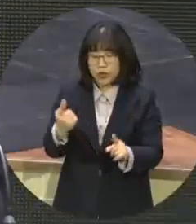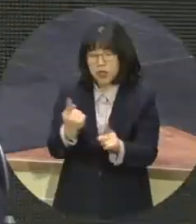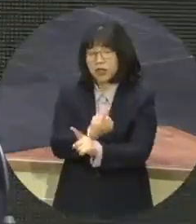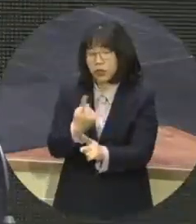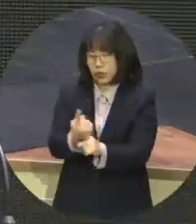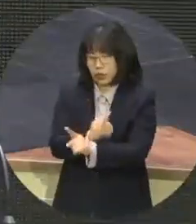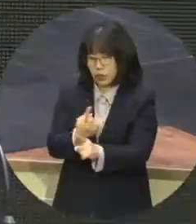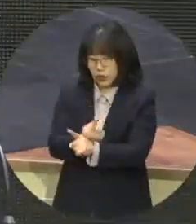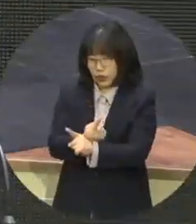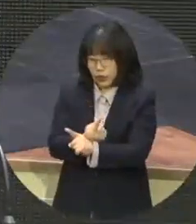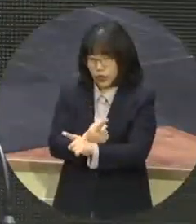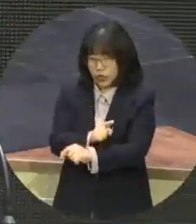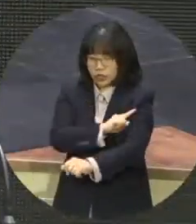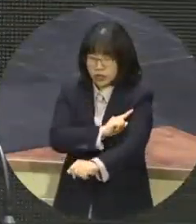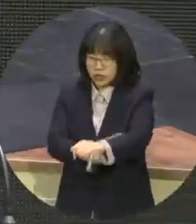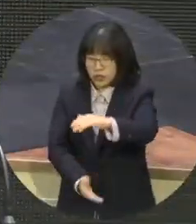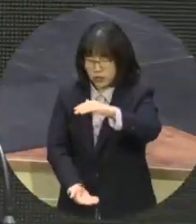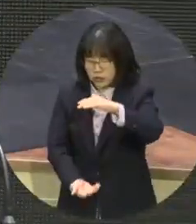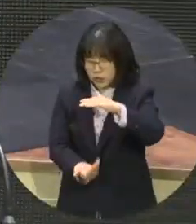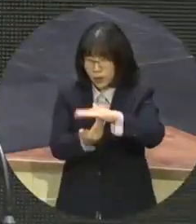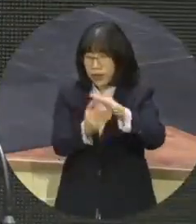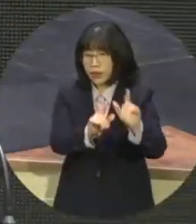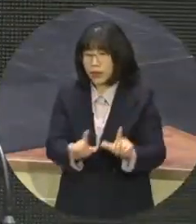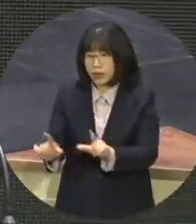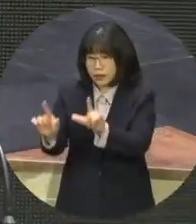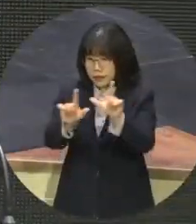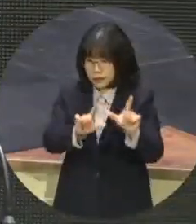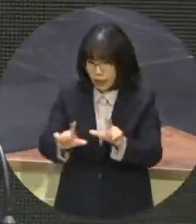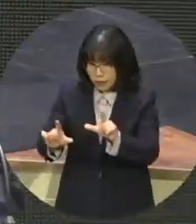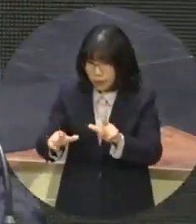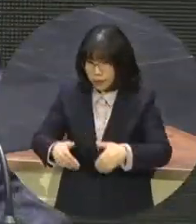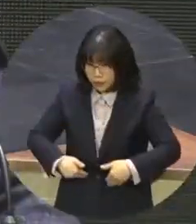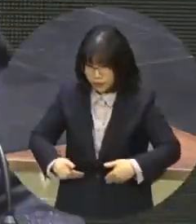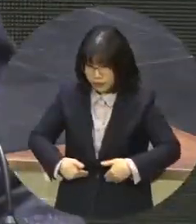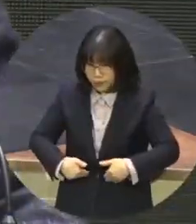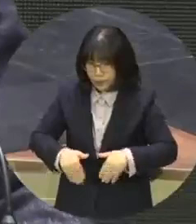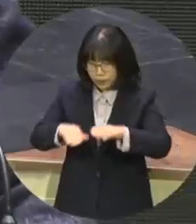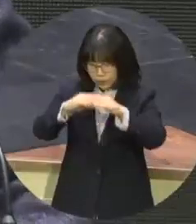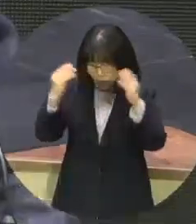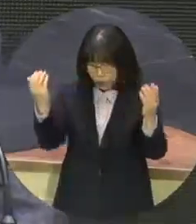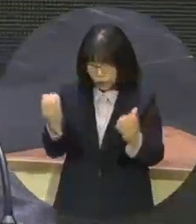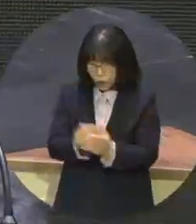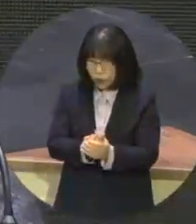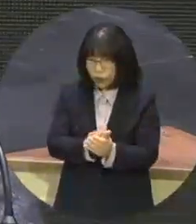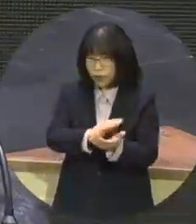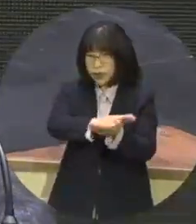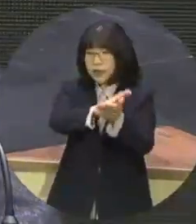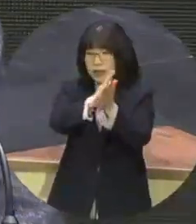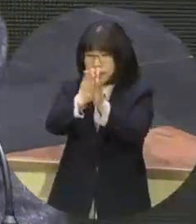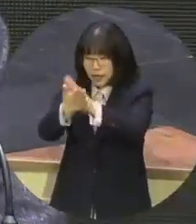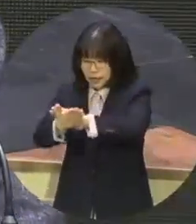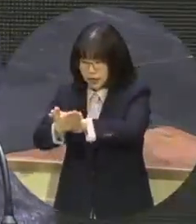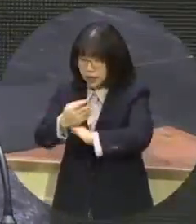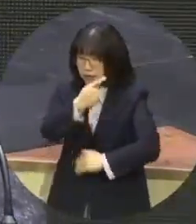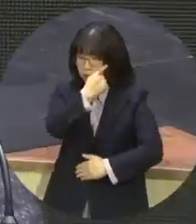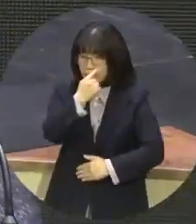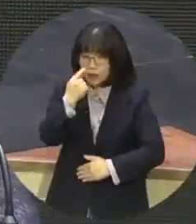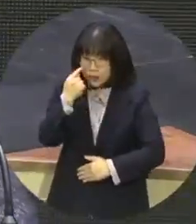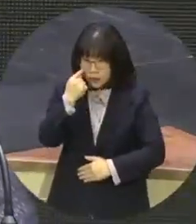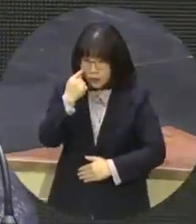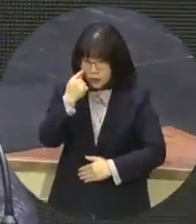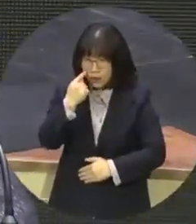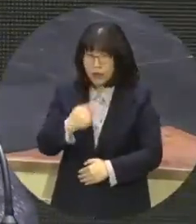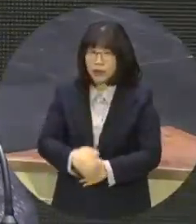서밋의 삶을 살게 된다. 이런 말이에요. 이런 올 체인지 하는 증거를 주시기 위해서 하나님께서 뭘